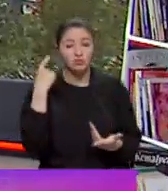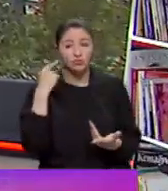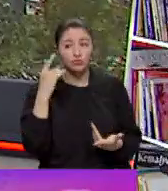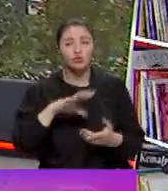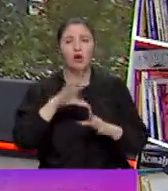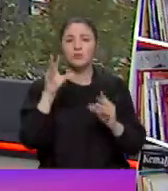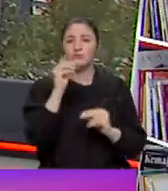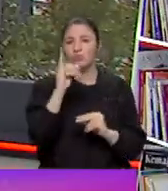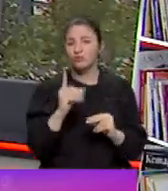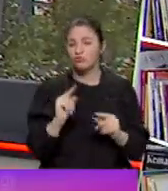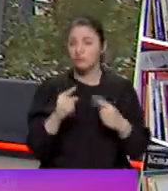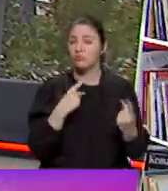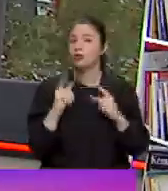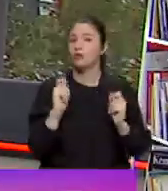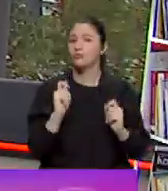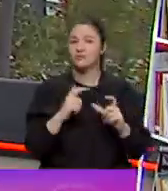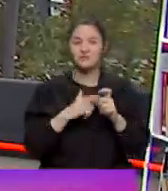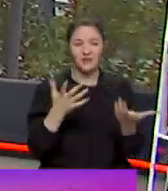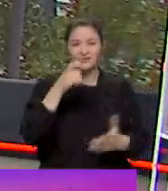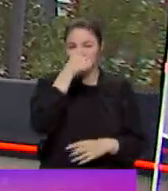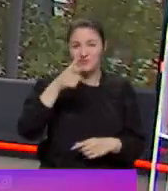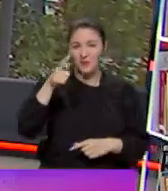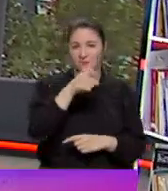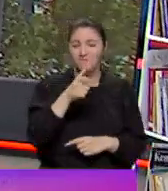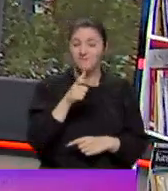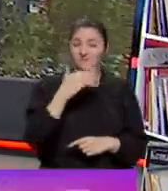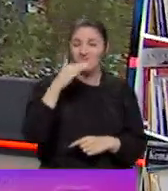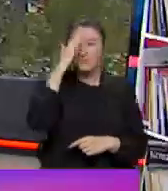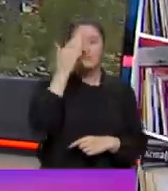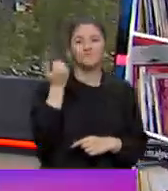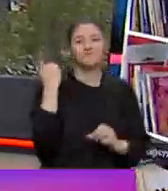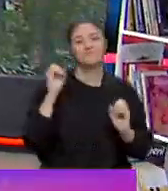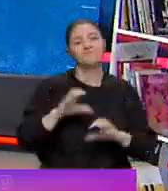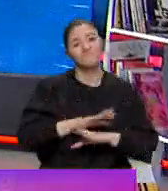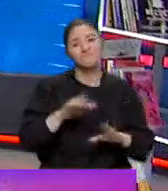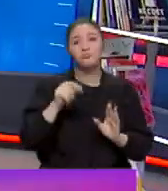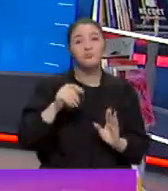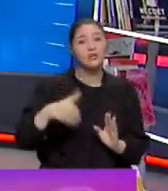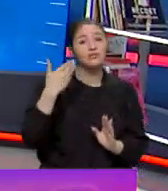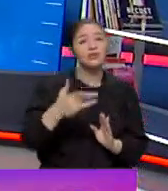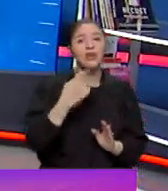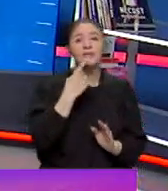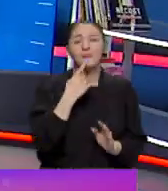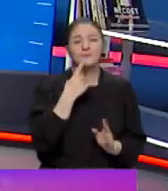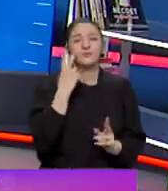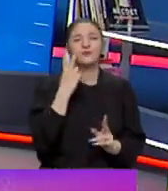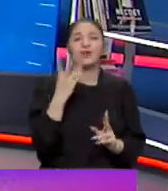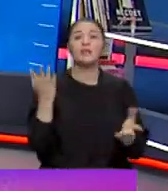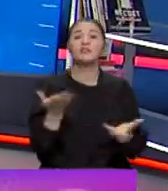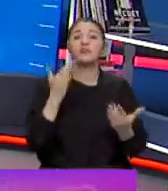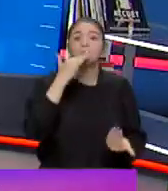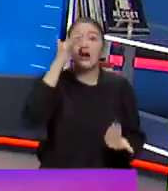düşünüyor, her birini bugün konuşacağız. Günaydın Türkiye'm. Bayramı geride bıraktık. Bundan sonra da ağız tadıyla